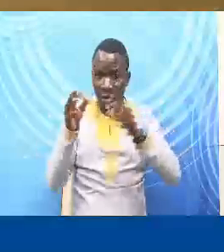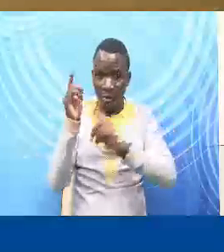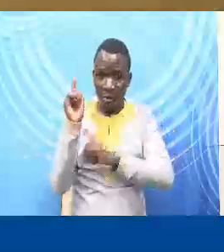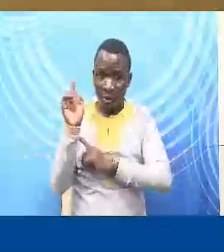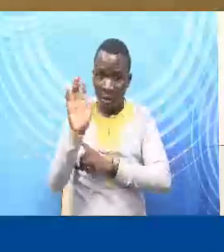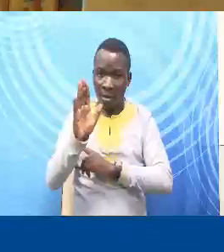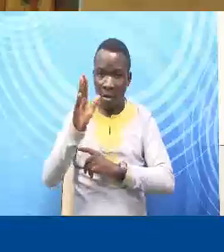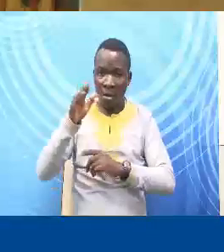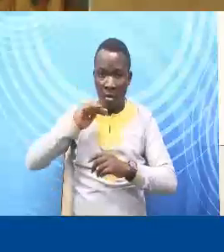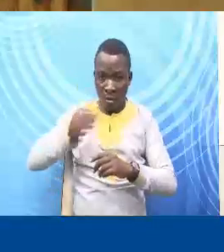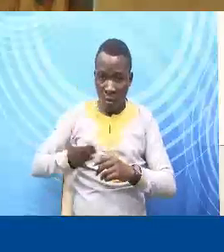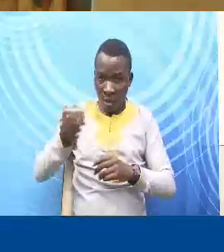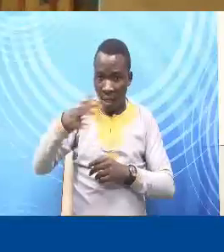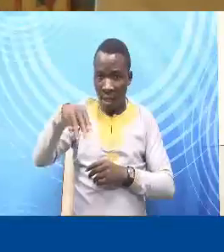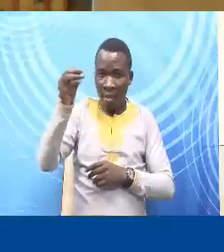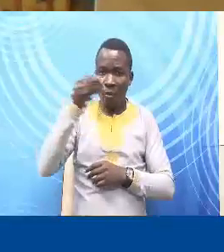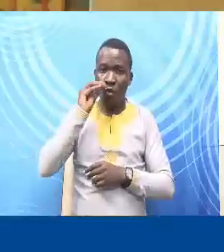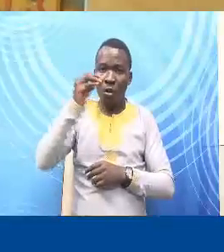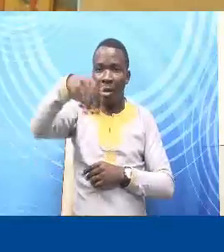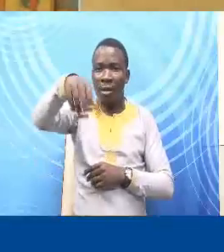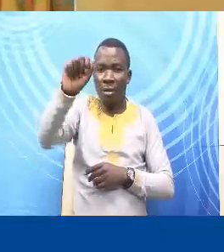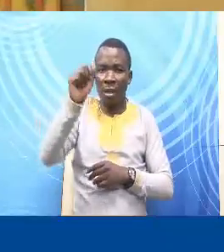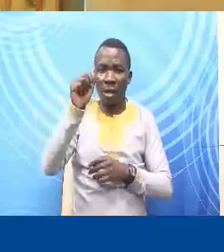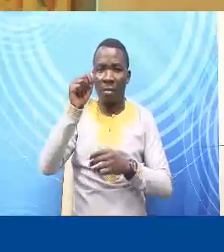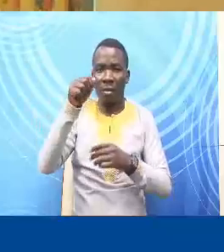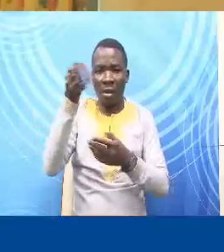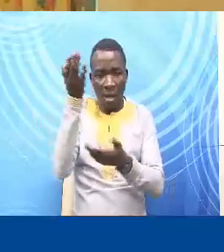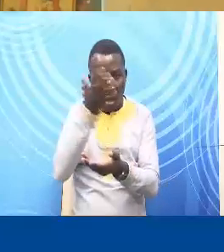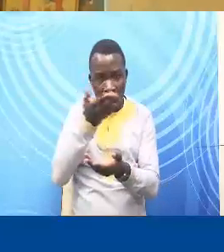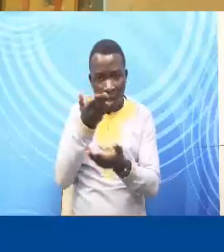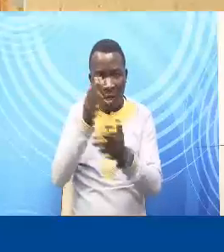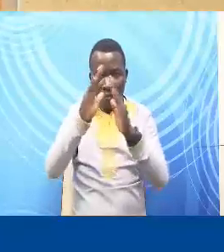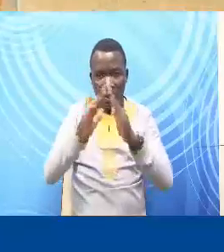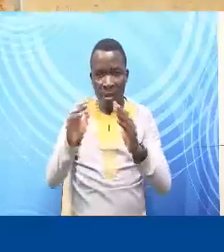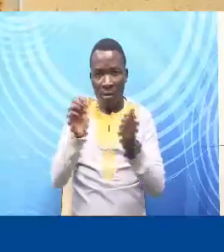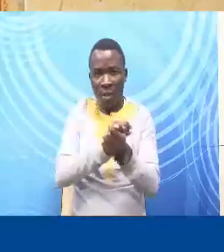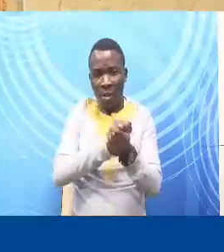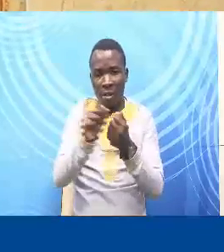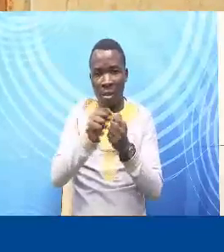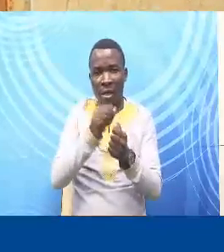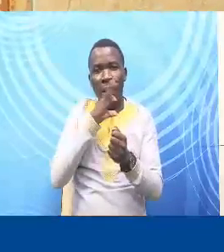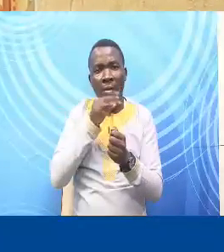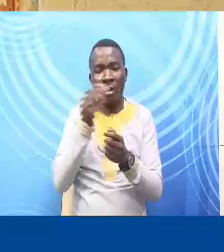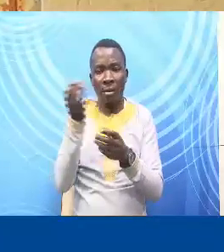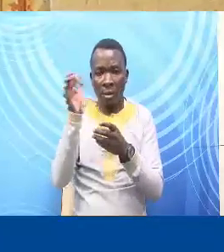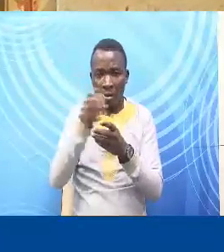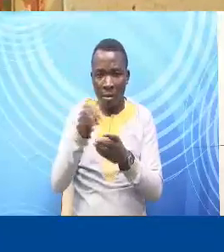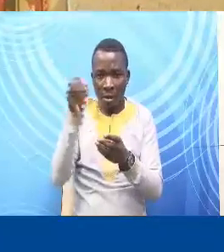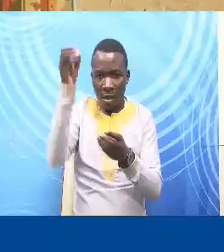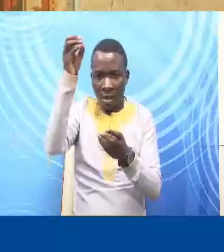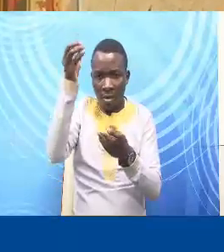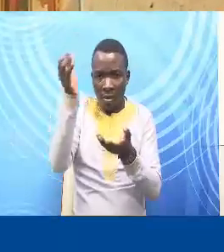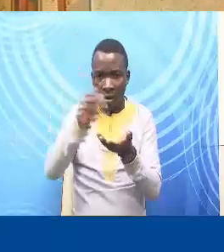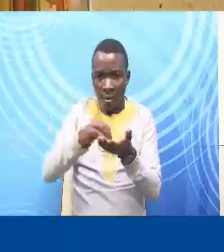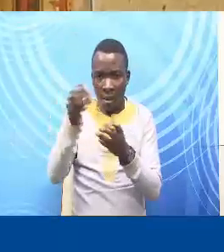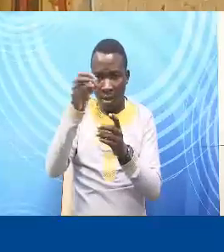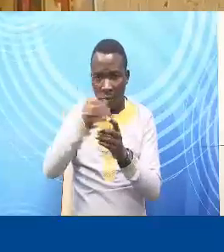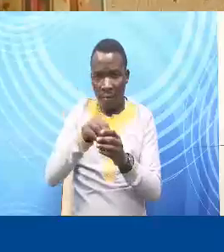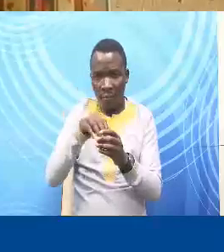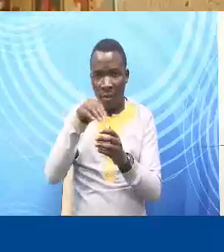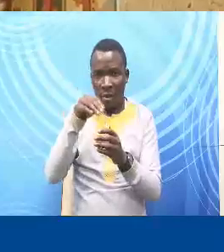mugore yaba agiye iwabo hanyuma ibirahuri by'inzu byamenwe abo basore bayituyemo bakabisubizamo kubera ko ng'imibanire yabo n'uwo mugore itagira urujijo ngo akaba ariyo